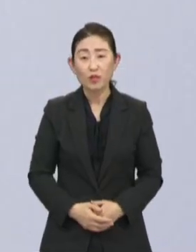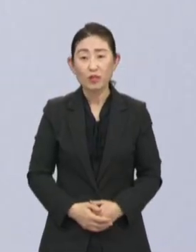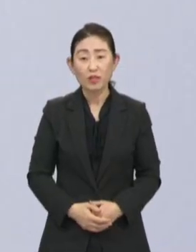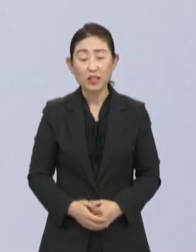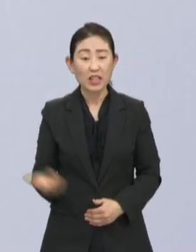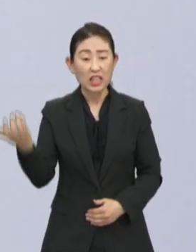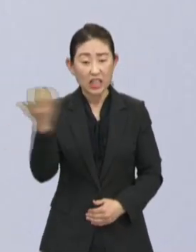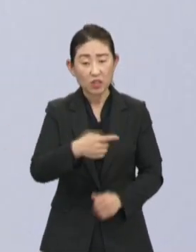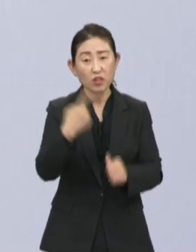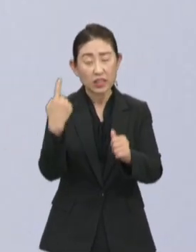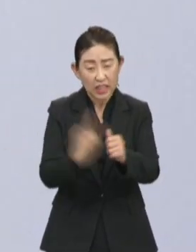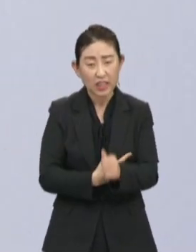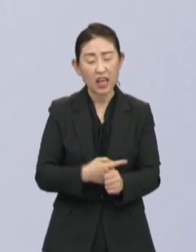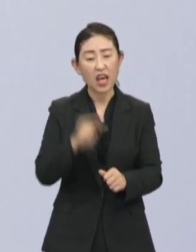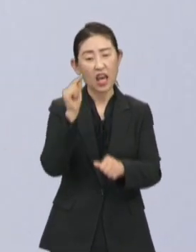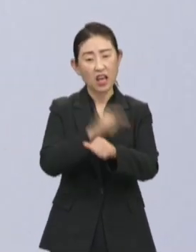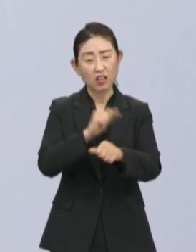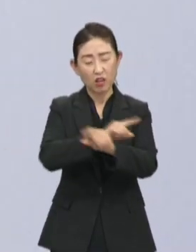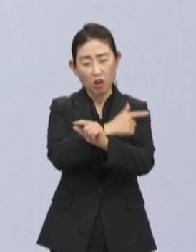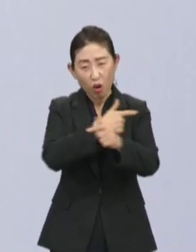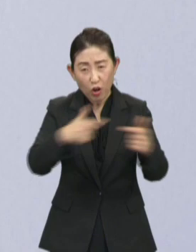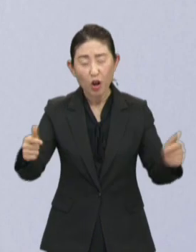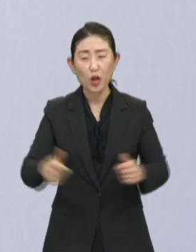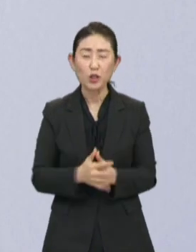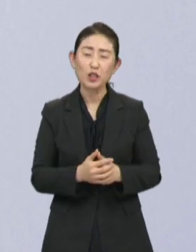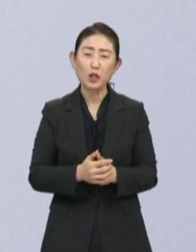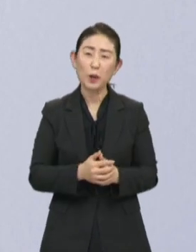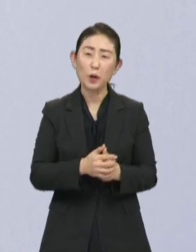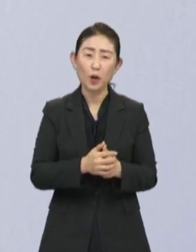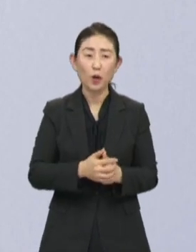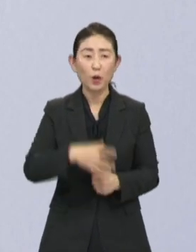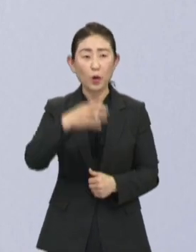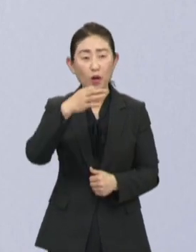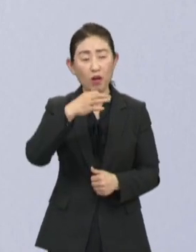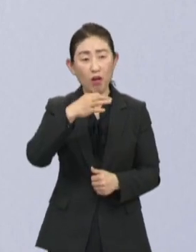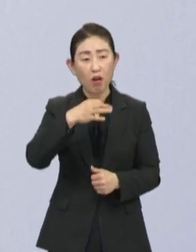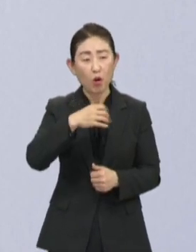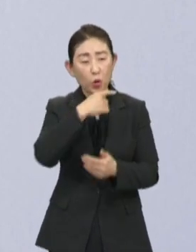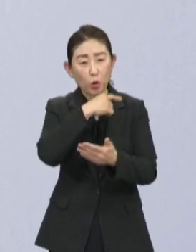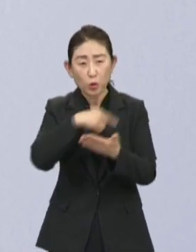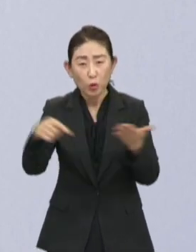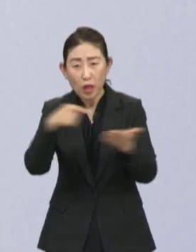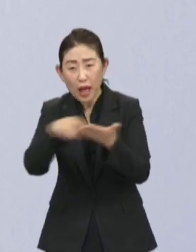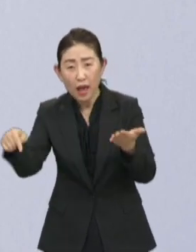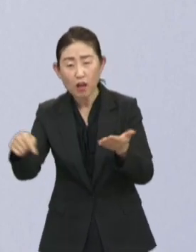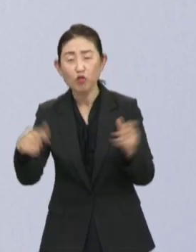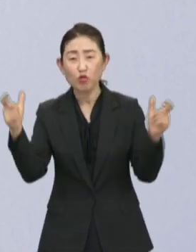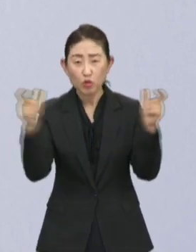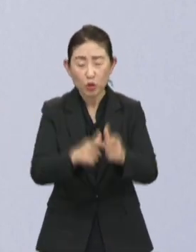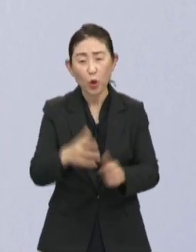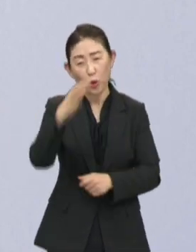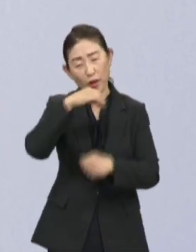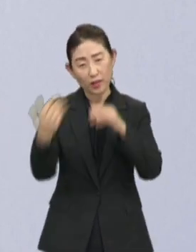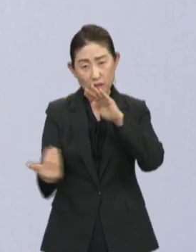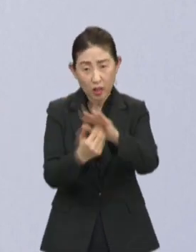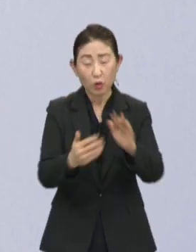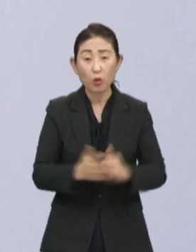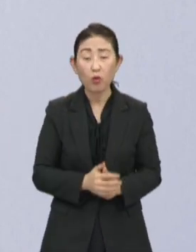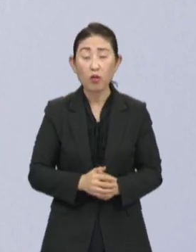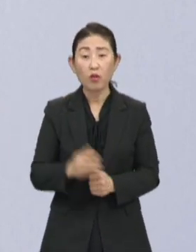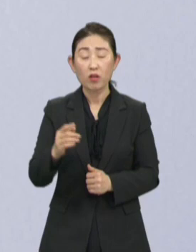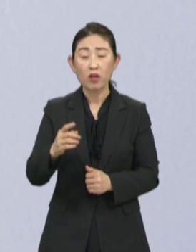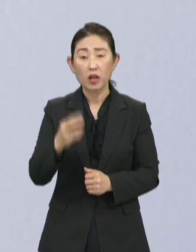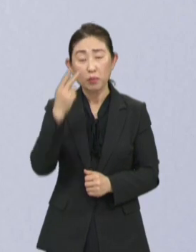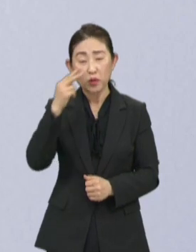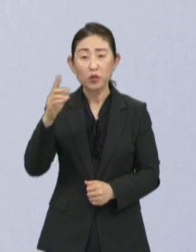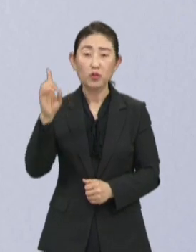세종 이전이 행정 비효율을 해소하고 세종을 워싱턴 DC에 버금가는 정치 행정 수도로 만들 거라며 여의도 국회